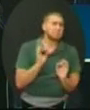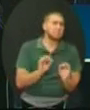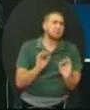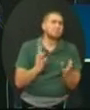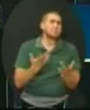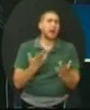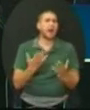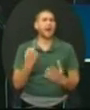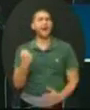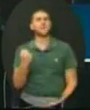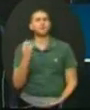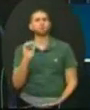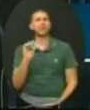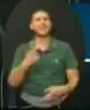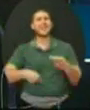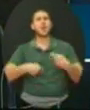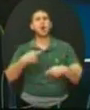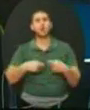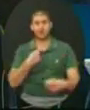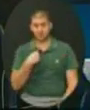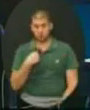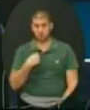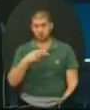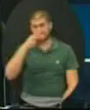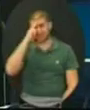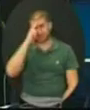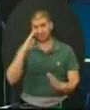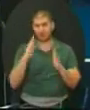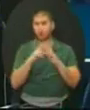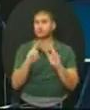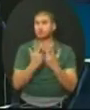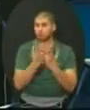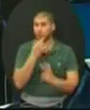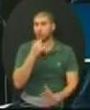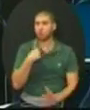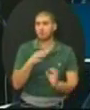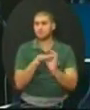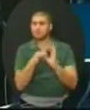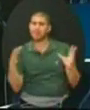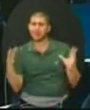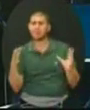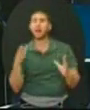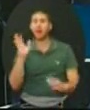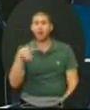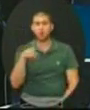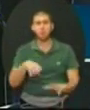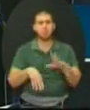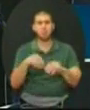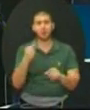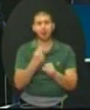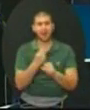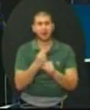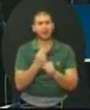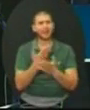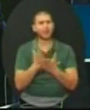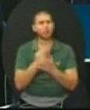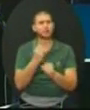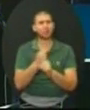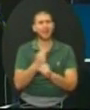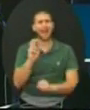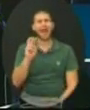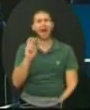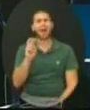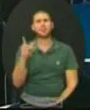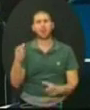יהיה הערבויות של אותם איגרות חוב? האם אנחנו מסכנים את הדיור הציבורי? האם אנחנו מנתקים את הקשר? גם זה שהם בוחרים לעשות את זה דרך עמידר, אותה